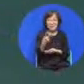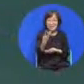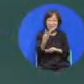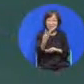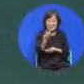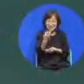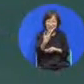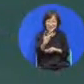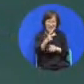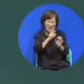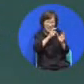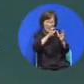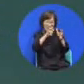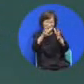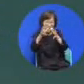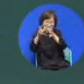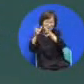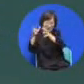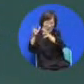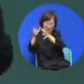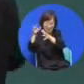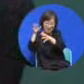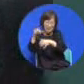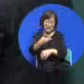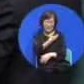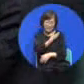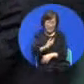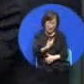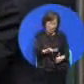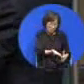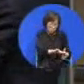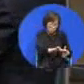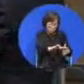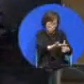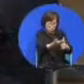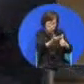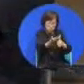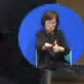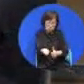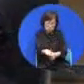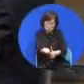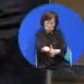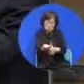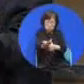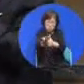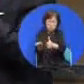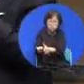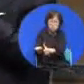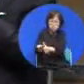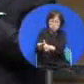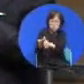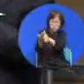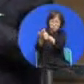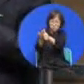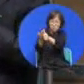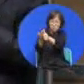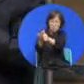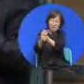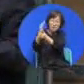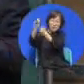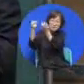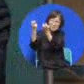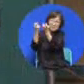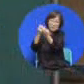237개 나라에 제자를 키우는 겁니다. Is to raise up disciples of 237 countries. 하나님이 제자를 붙여 주실 겁니다. God